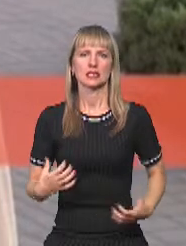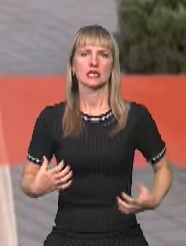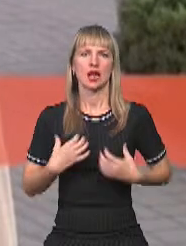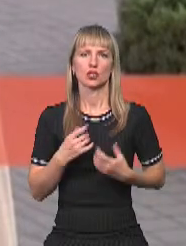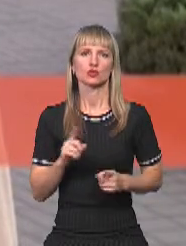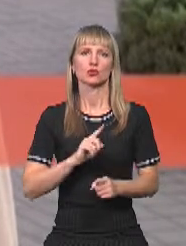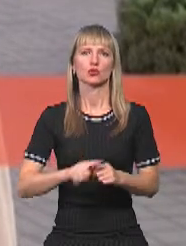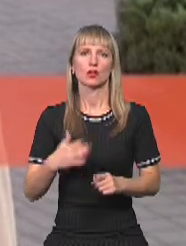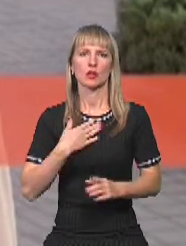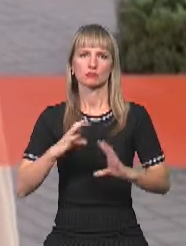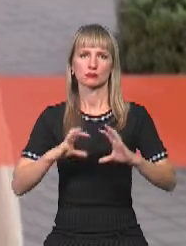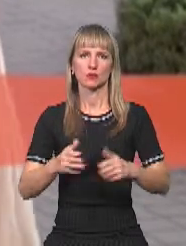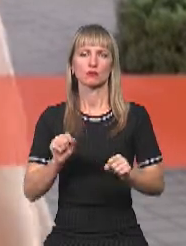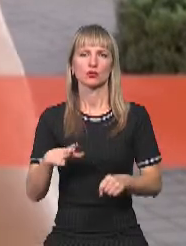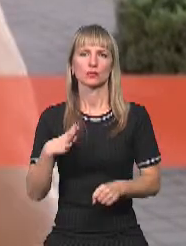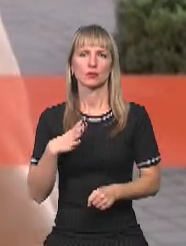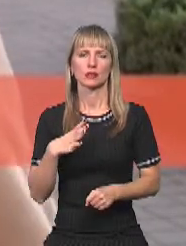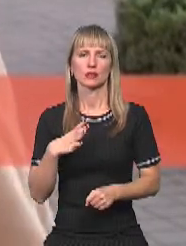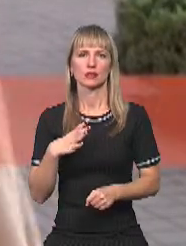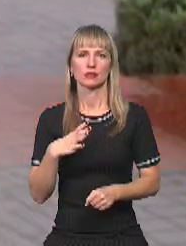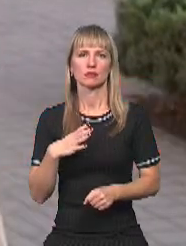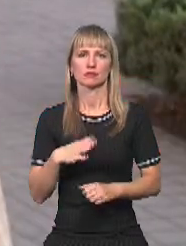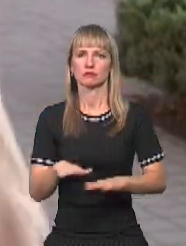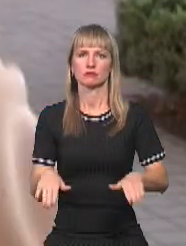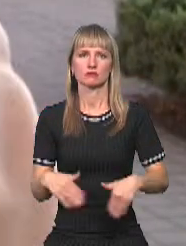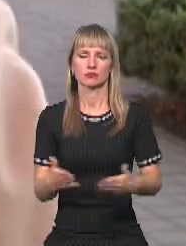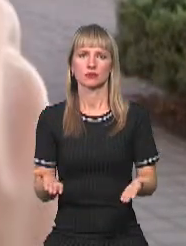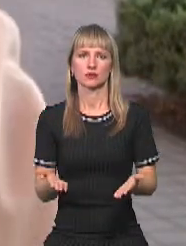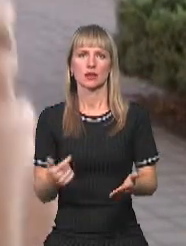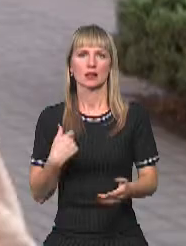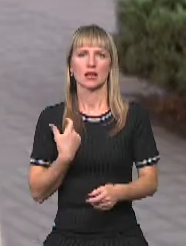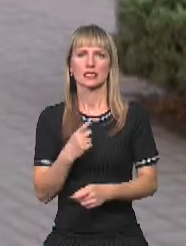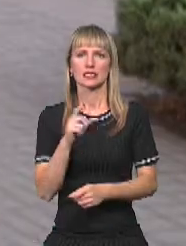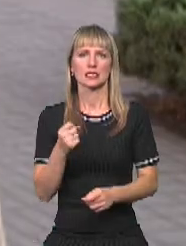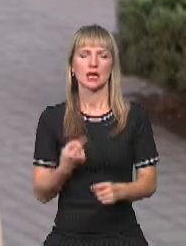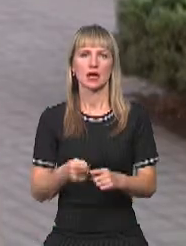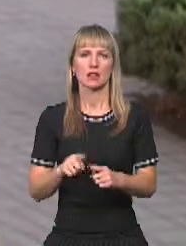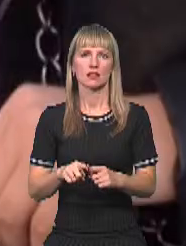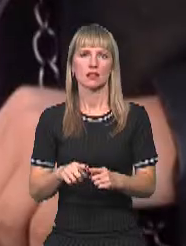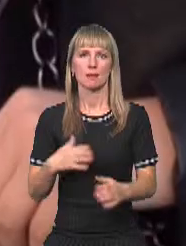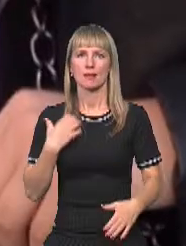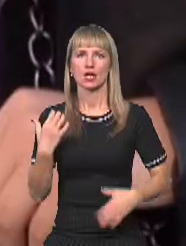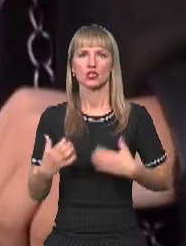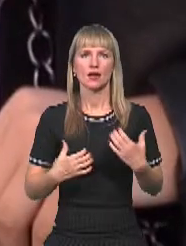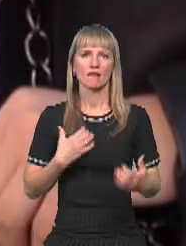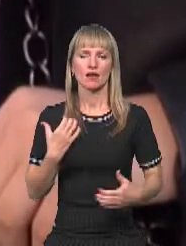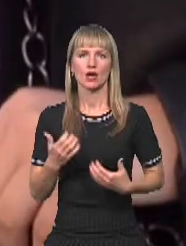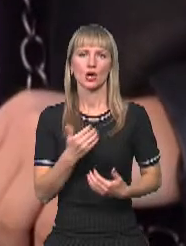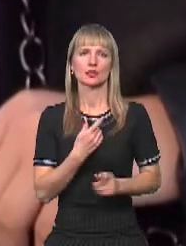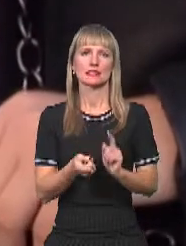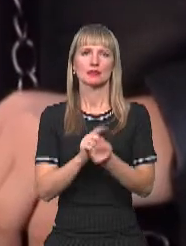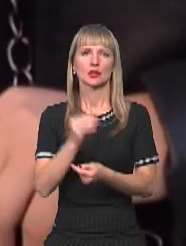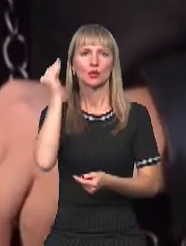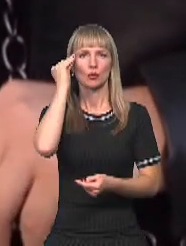скоро просто наша планета може стати нічим. І мені, я дуже за це переживаю. По-перше, змінити думку